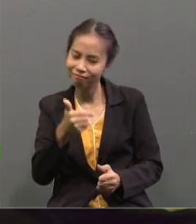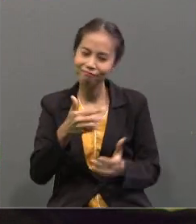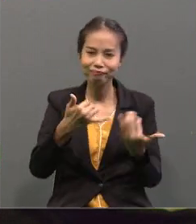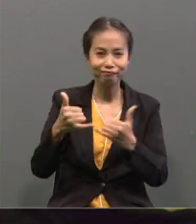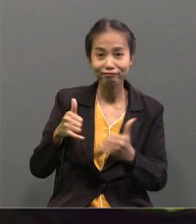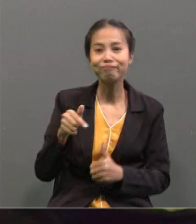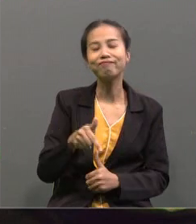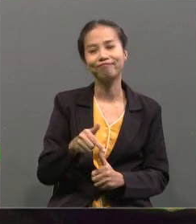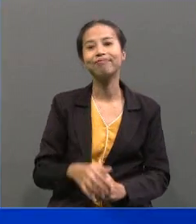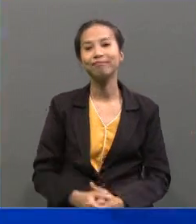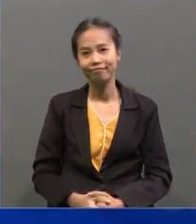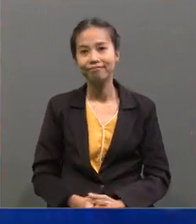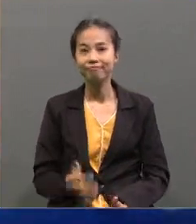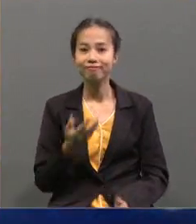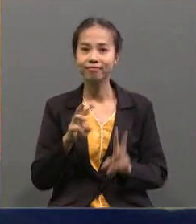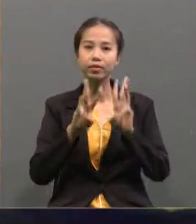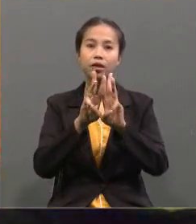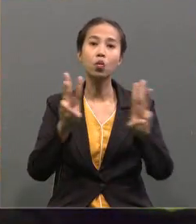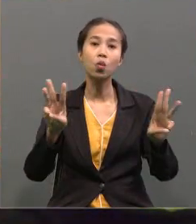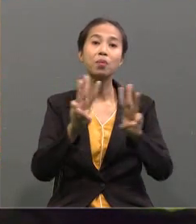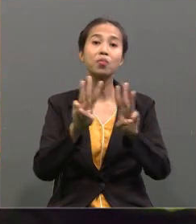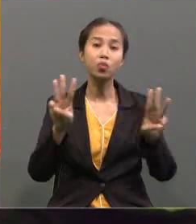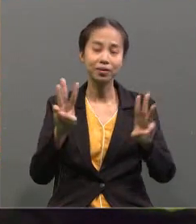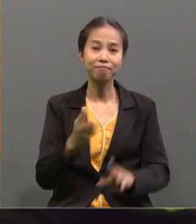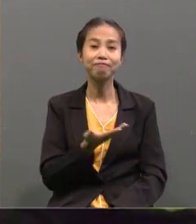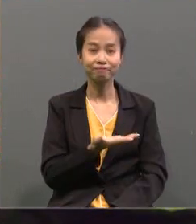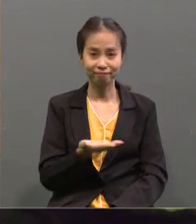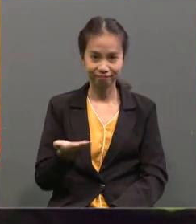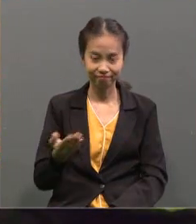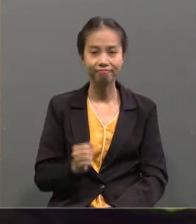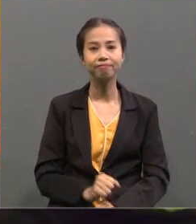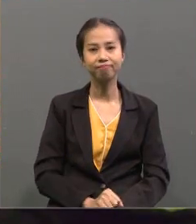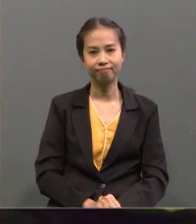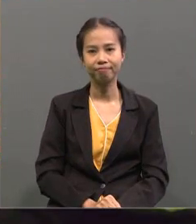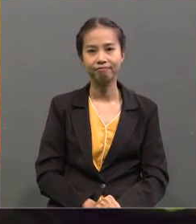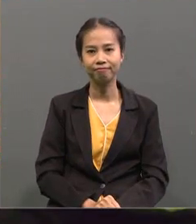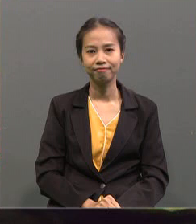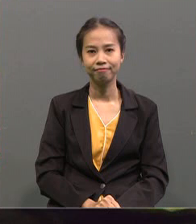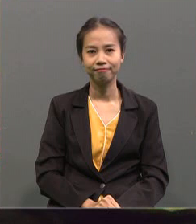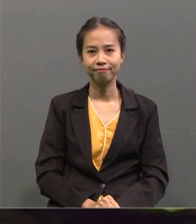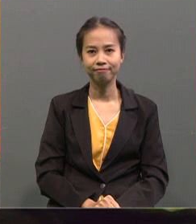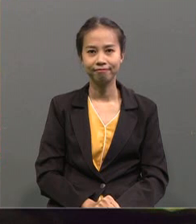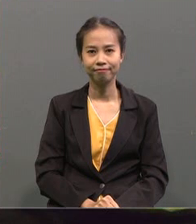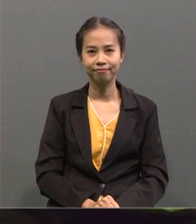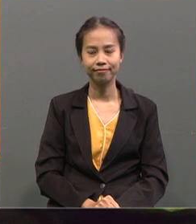ยังอิ่มบุญอีกด้วยนะคะก็เข้าไปได้ที่เว็บไซต์ www.e DesignAnimation dcom